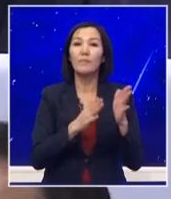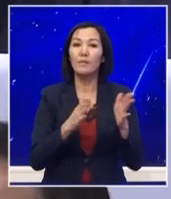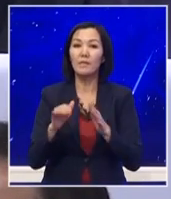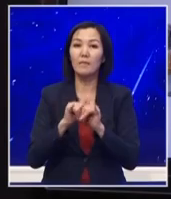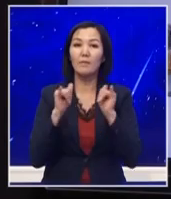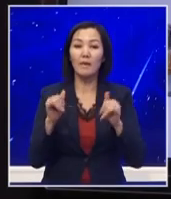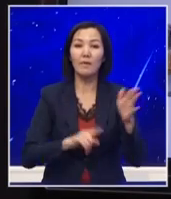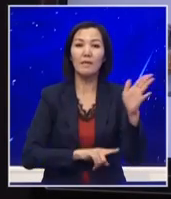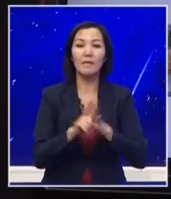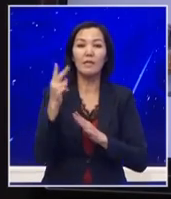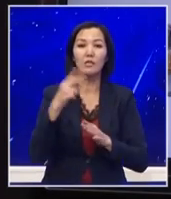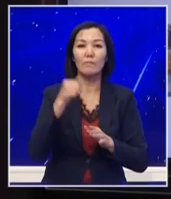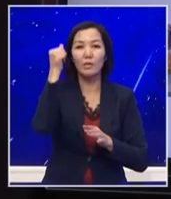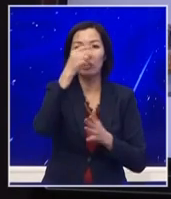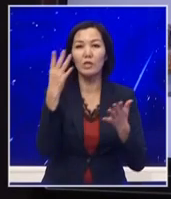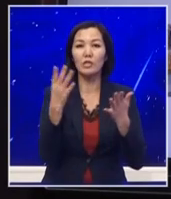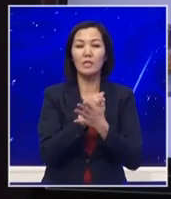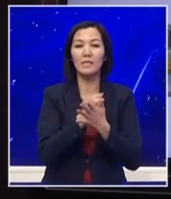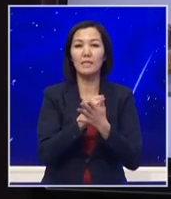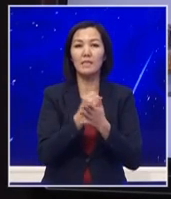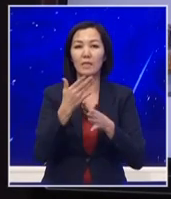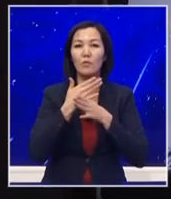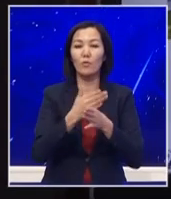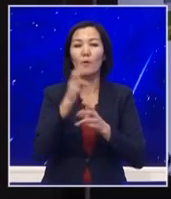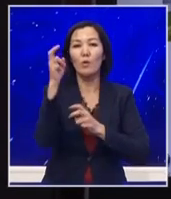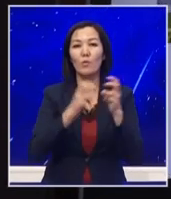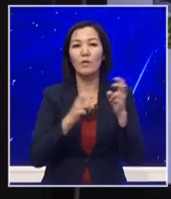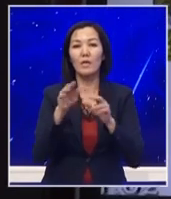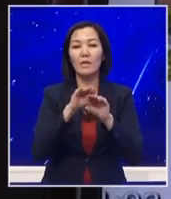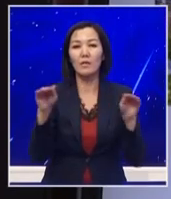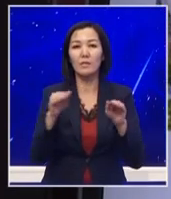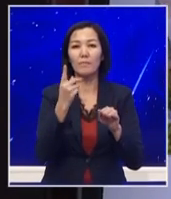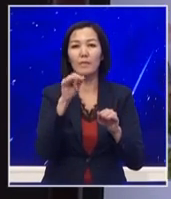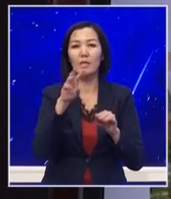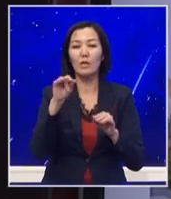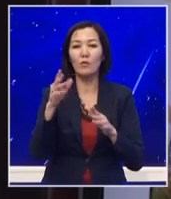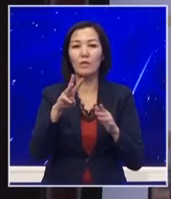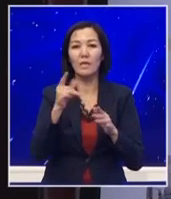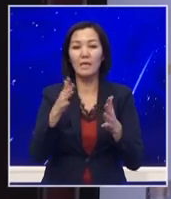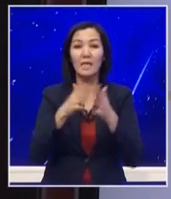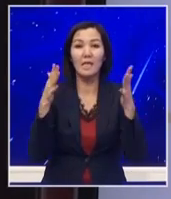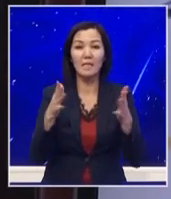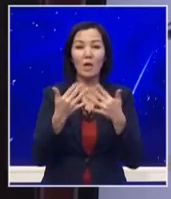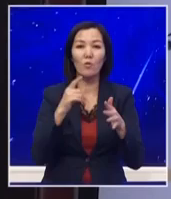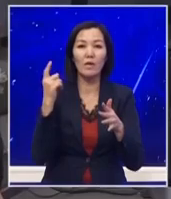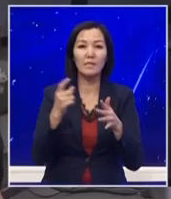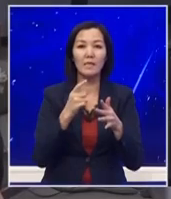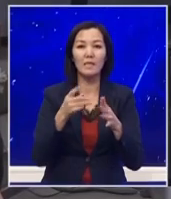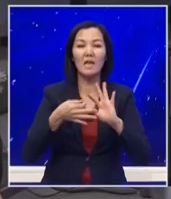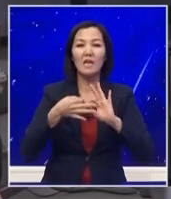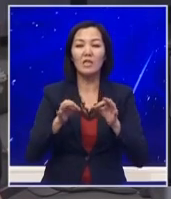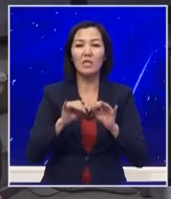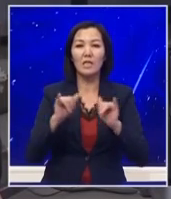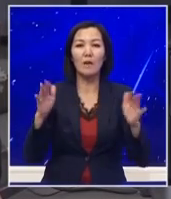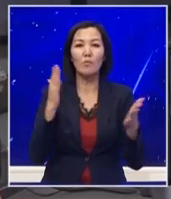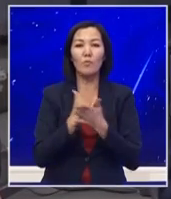бұйыртса, 2020 жылғы жетістіктер алғы шарт. Өнеркәсіпте көрсеткіш 1 триллион тенгеден асты. Ауыл шаруашылығында жете қабыл.